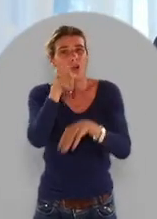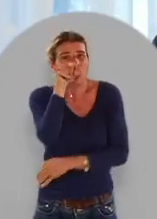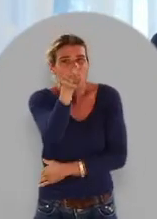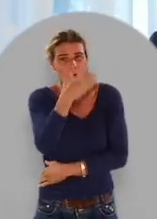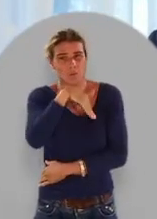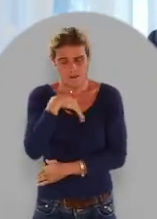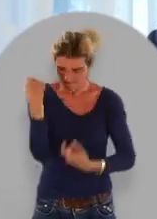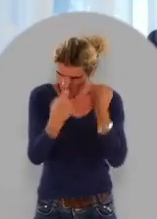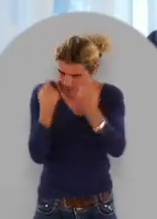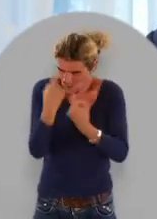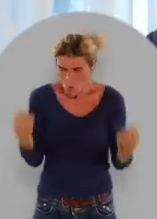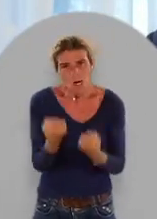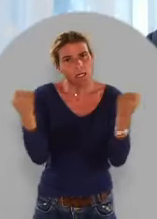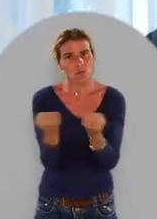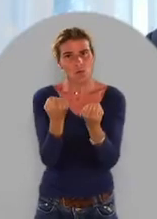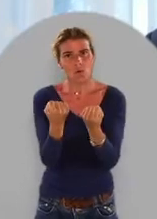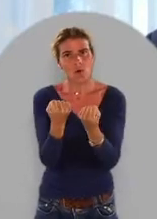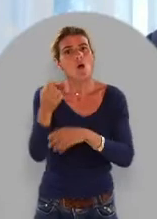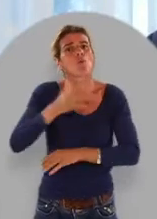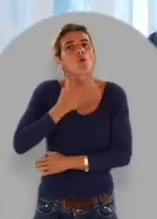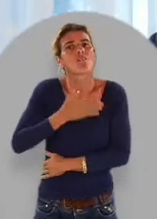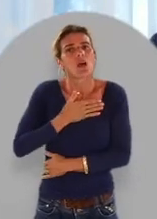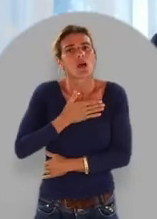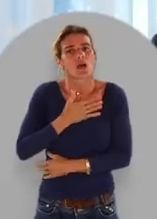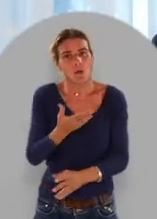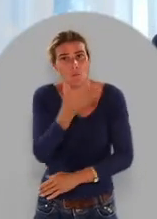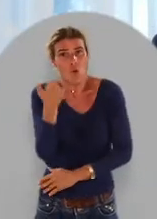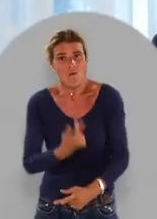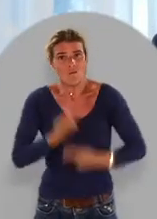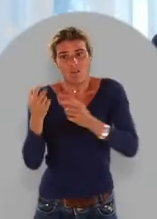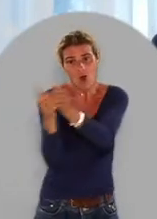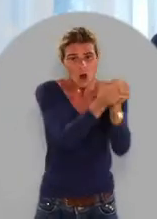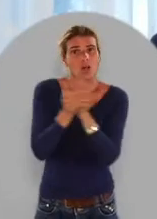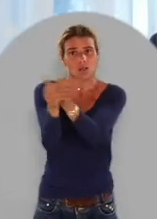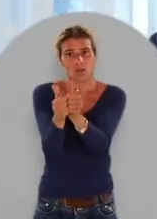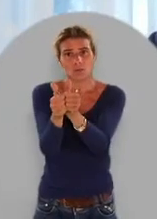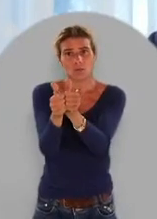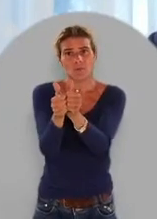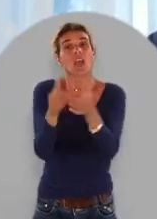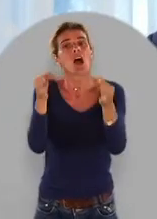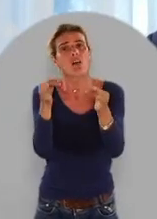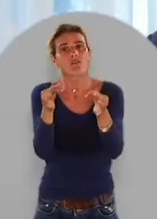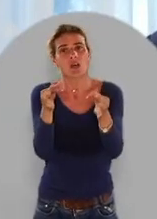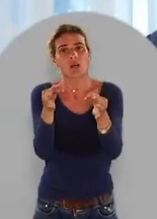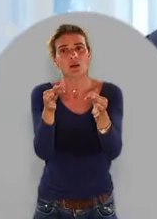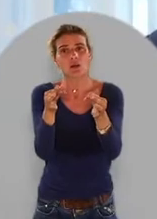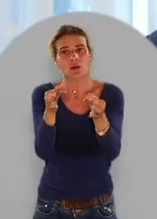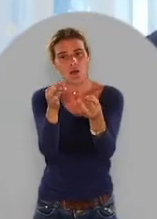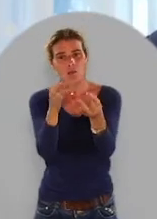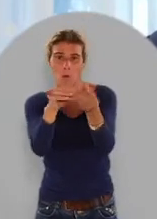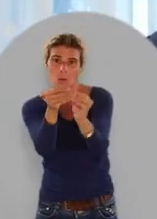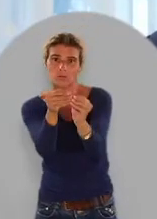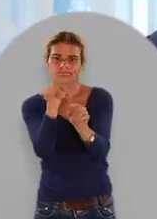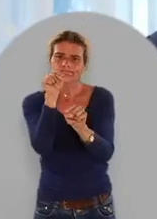et de l'action pour que nous réapprenions à mieux vivre ensemble c'est ensemble que nous pourrons lutter contre la